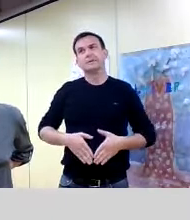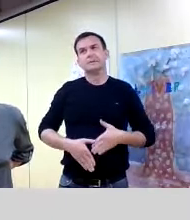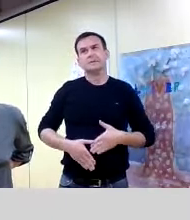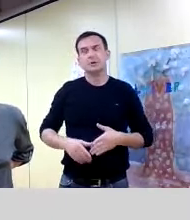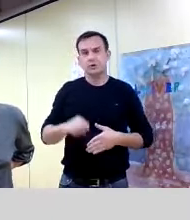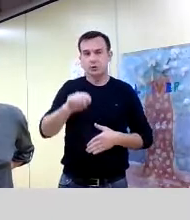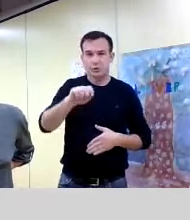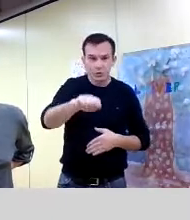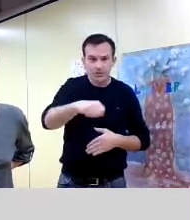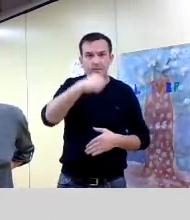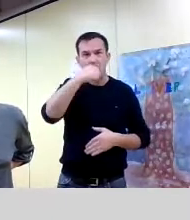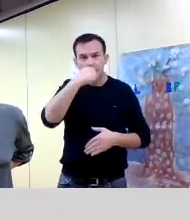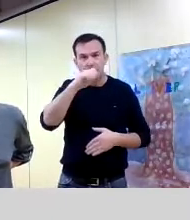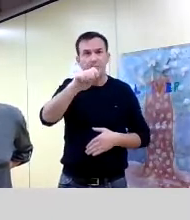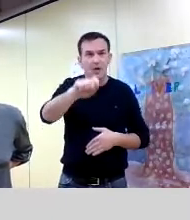faim.